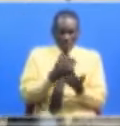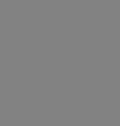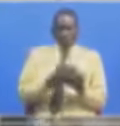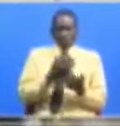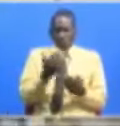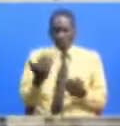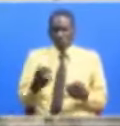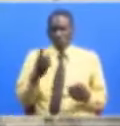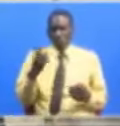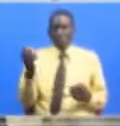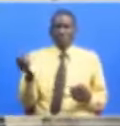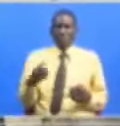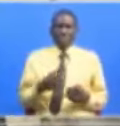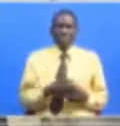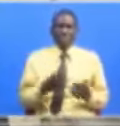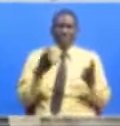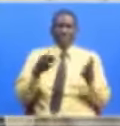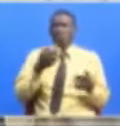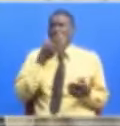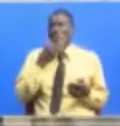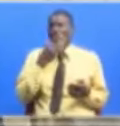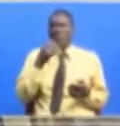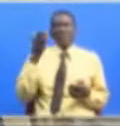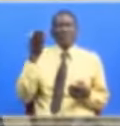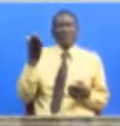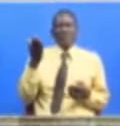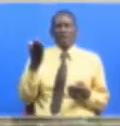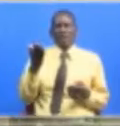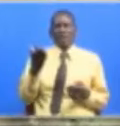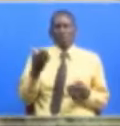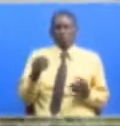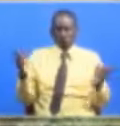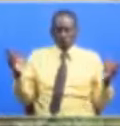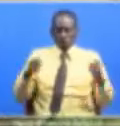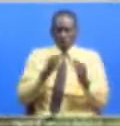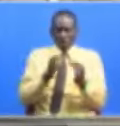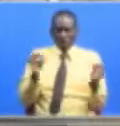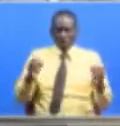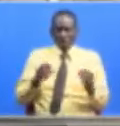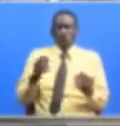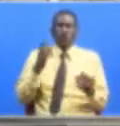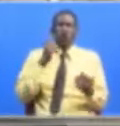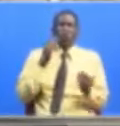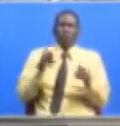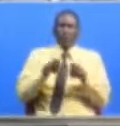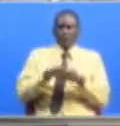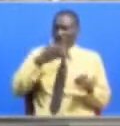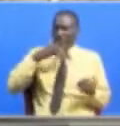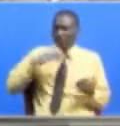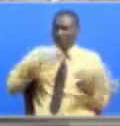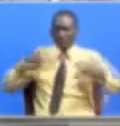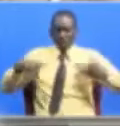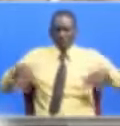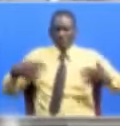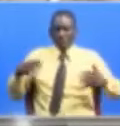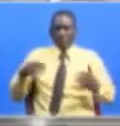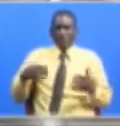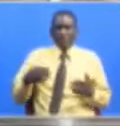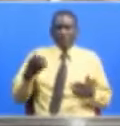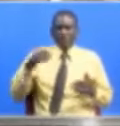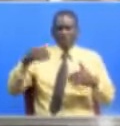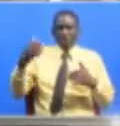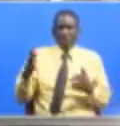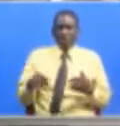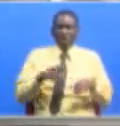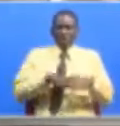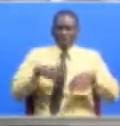mmoja. Naye babake Adrian alikuwa mita chache kwenye duka huku Adrian akicheza kwenye roshani. Ni